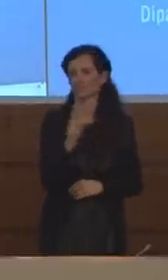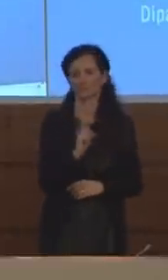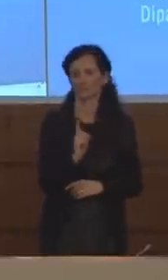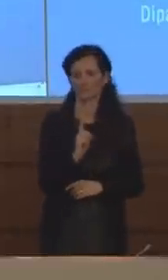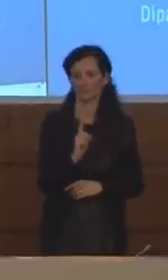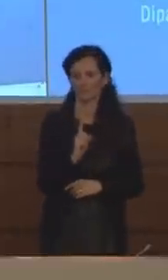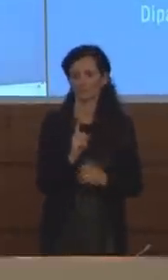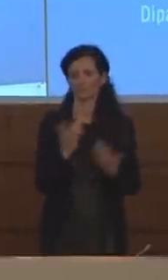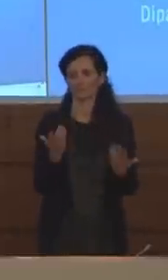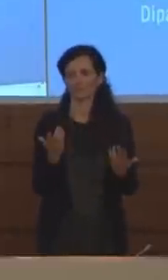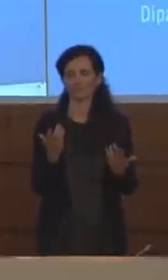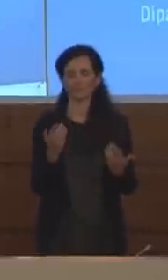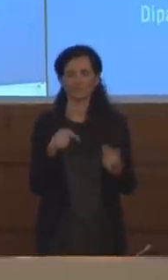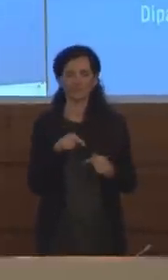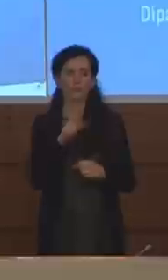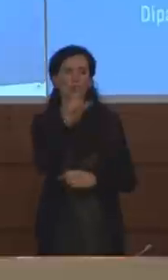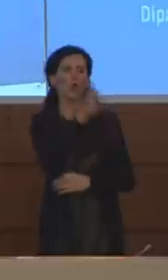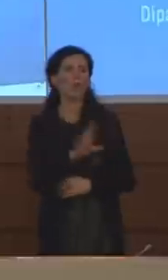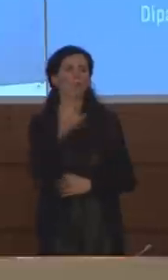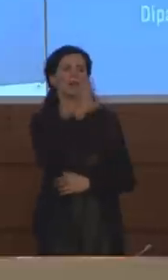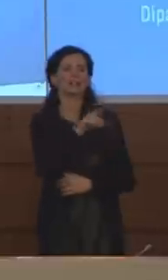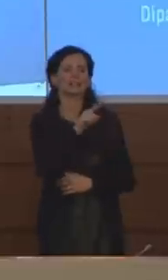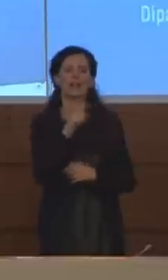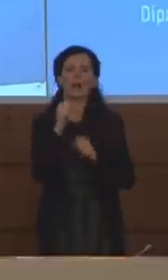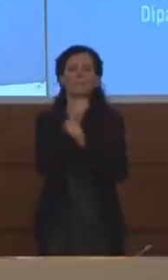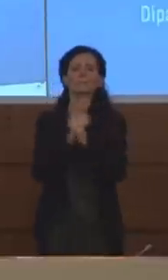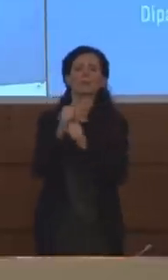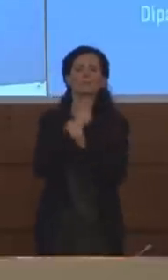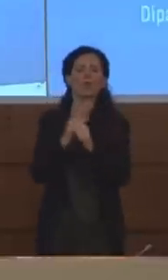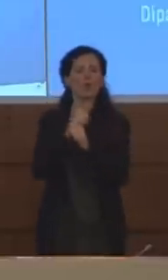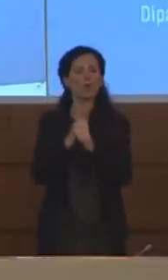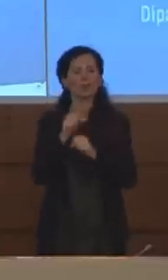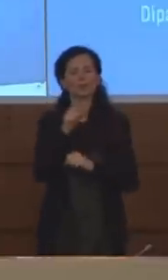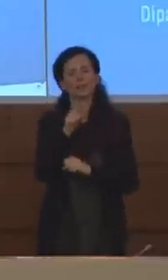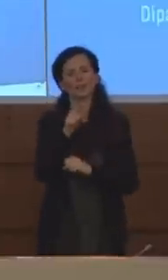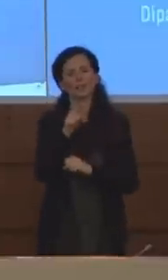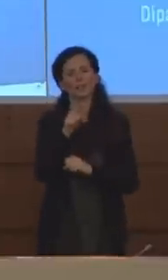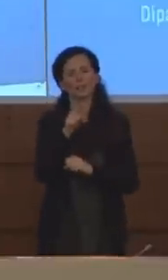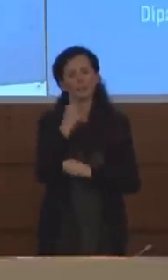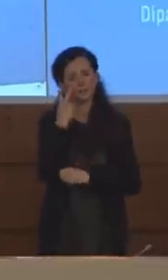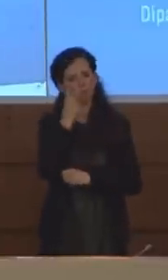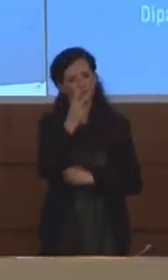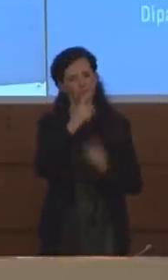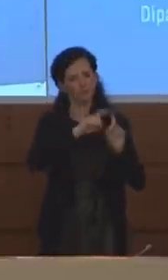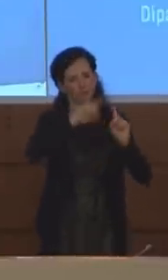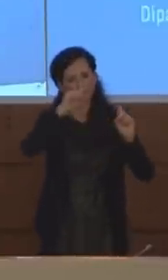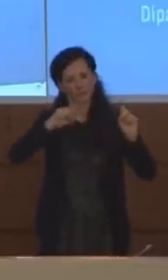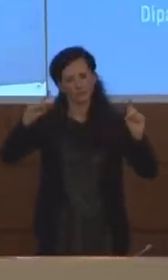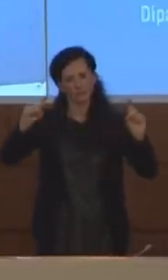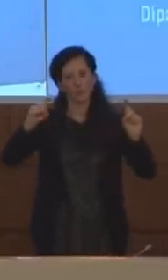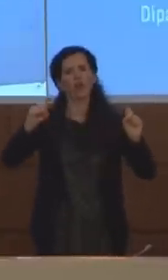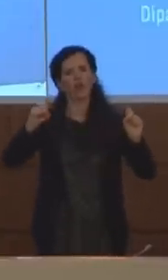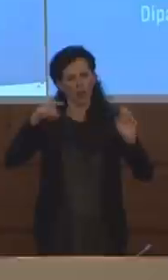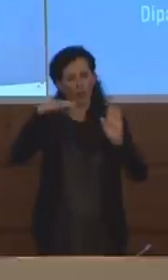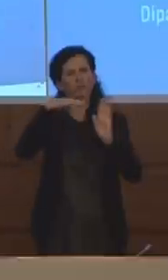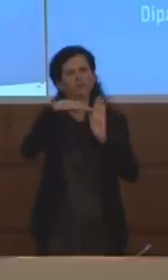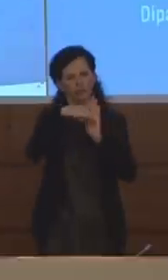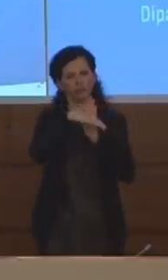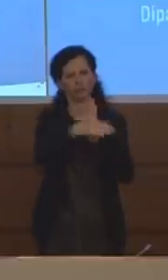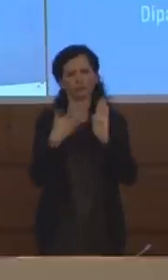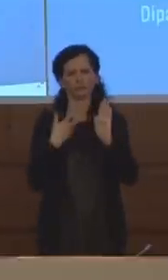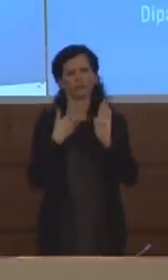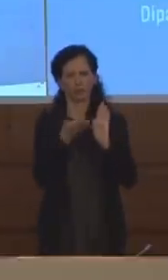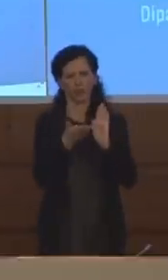nella lombardia e in piemonte comunque il trend è discendente c'è un tema certamente